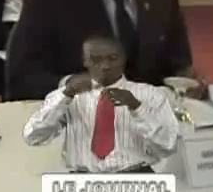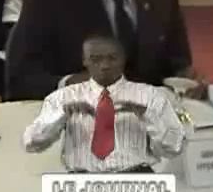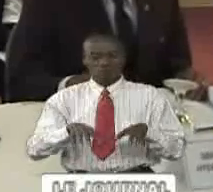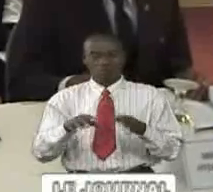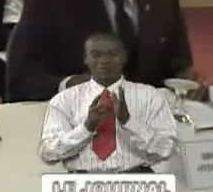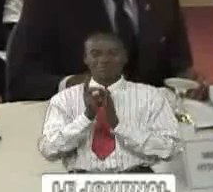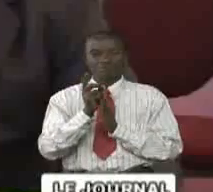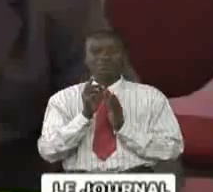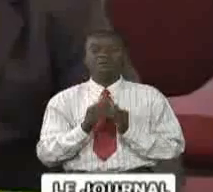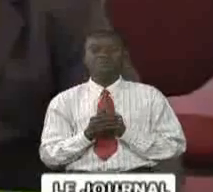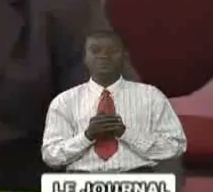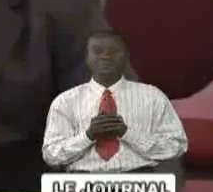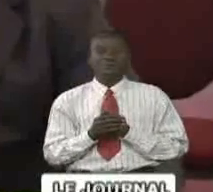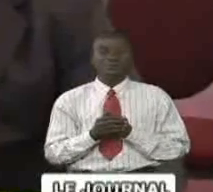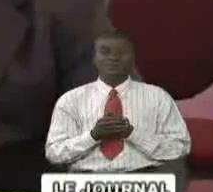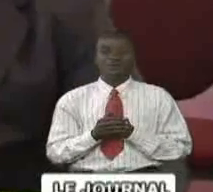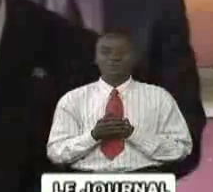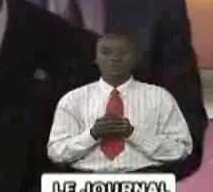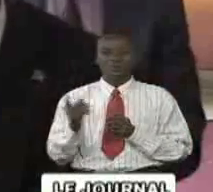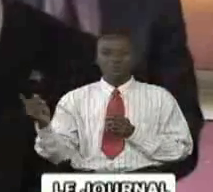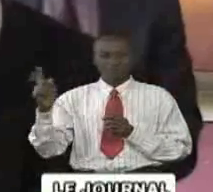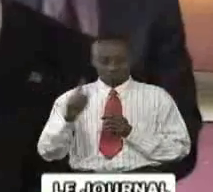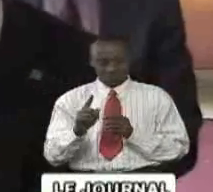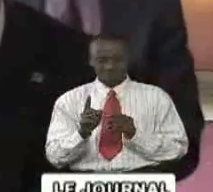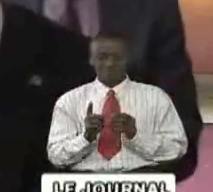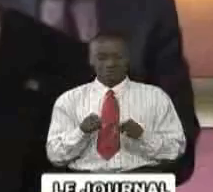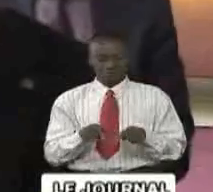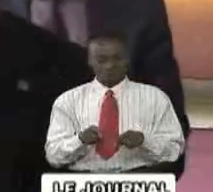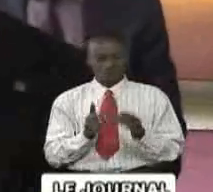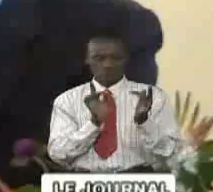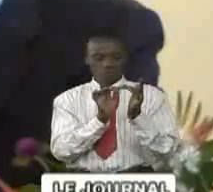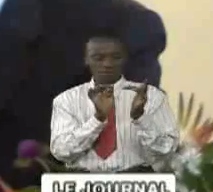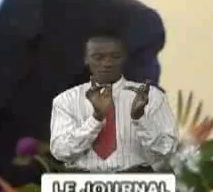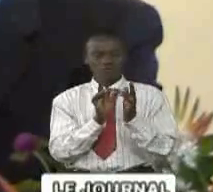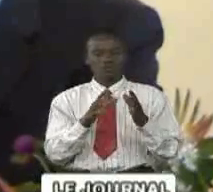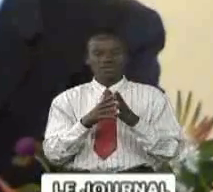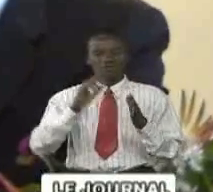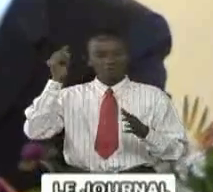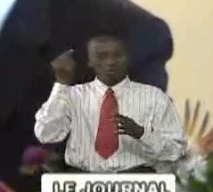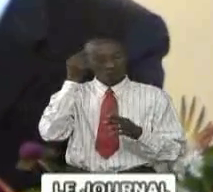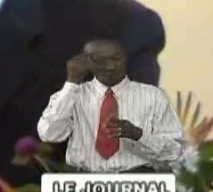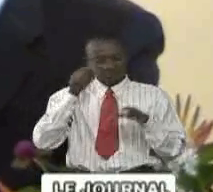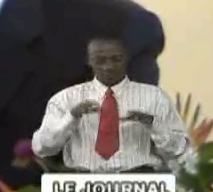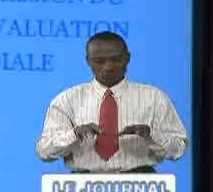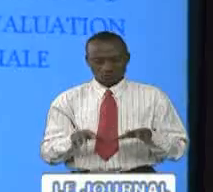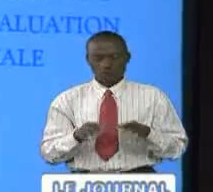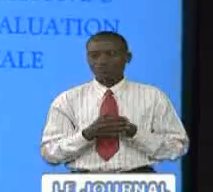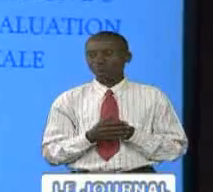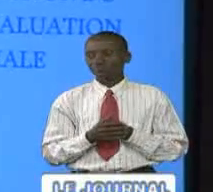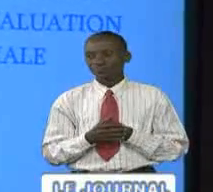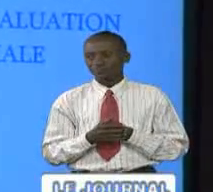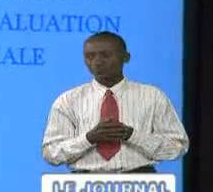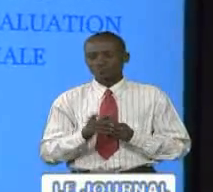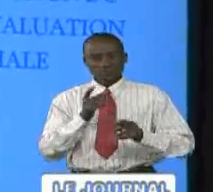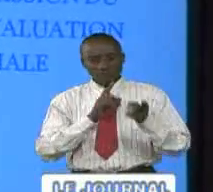groupe indépendant d'évaluation, vient d'avoir des concertations à Kinshasa avec le gouvernement de la République. Une revue sur